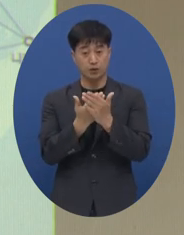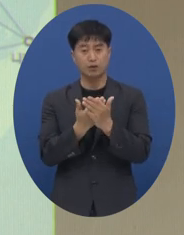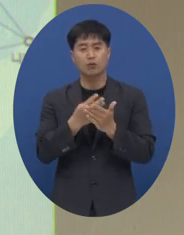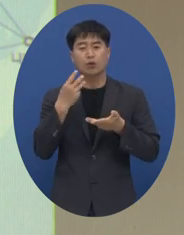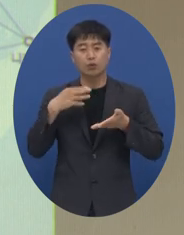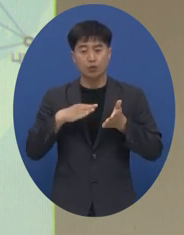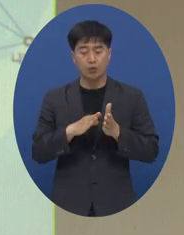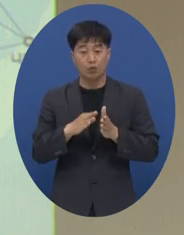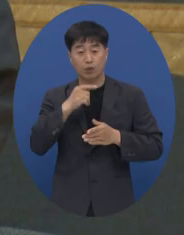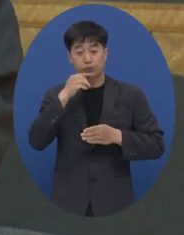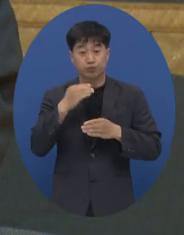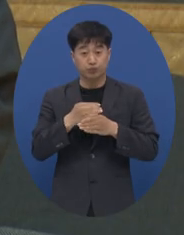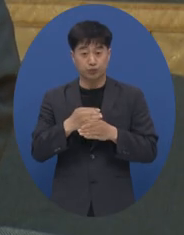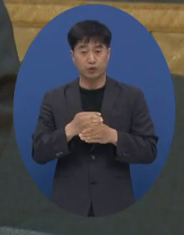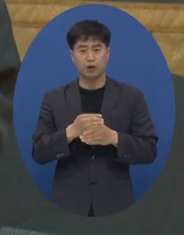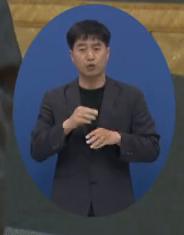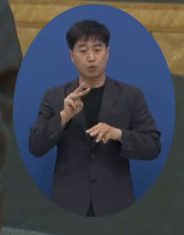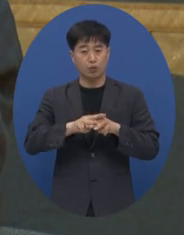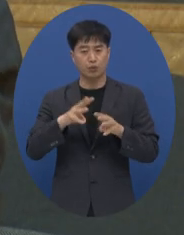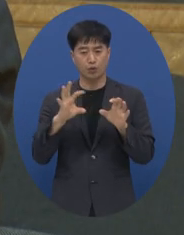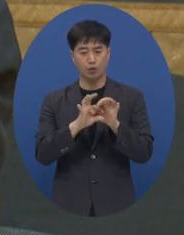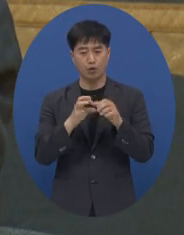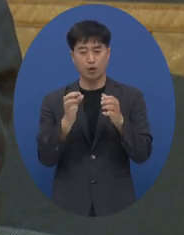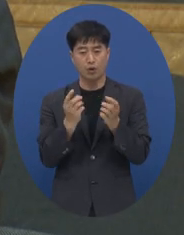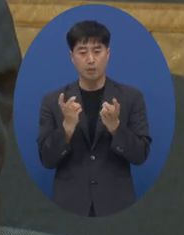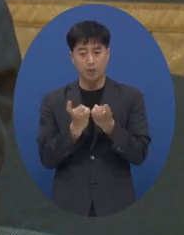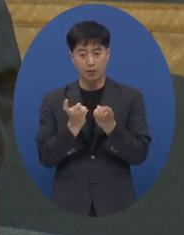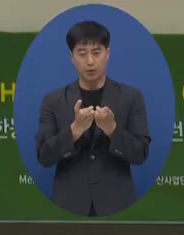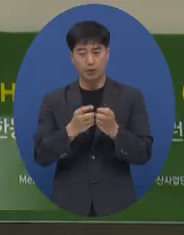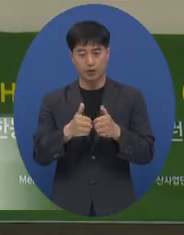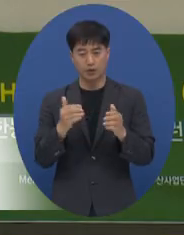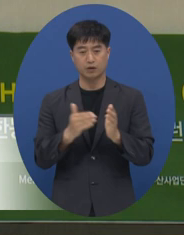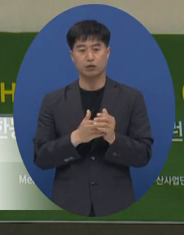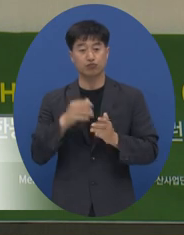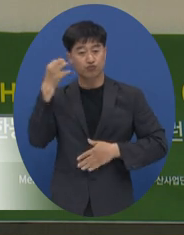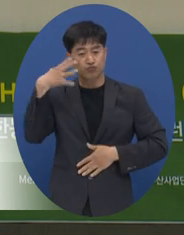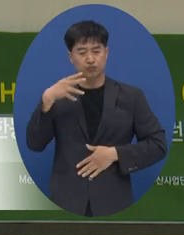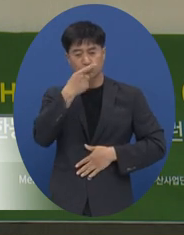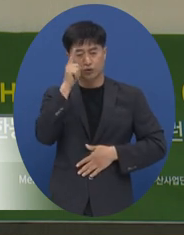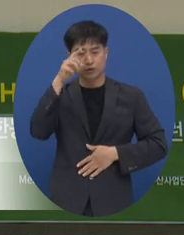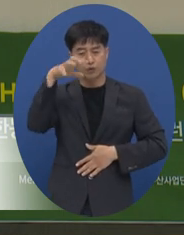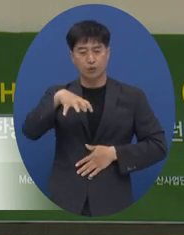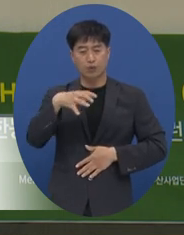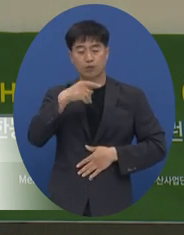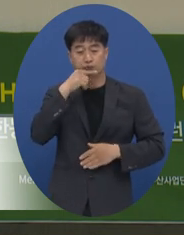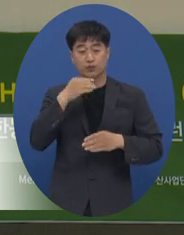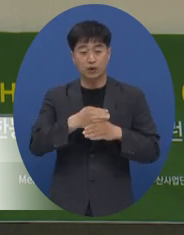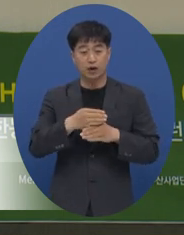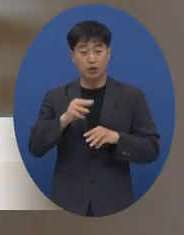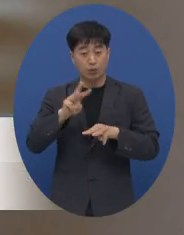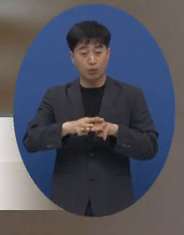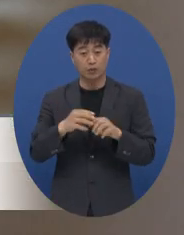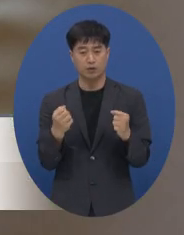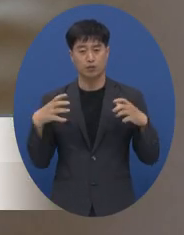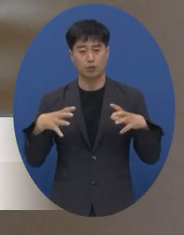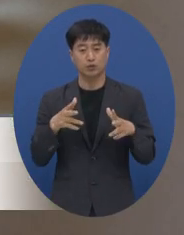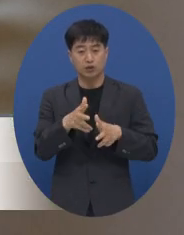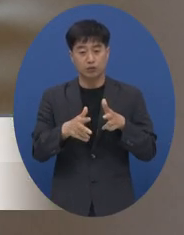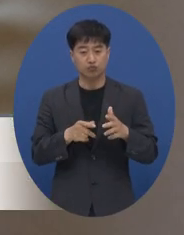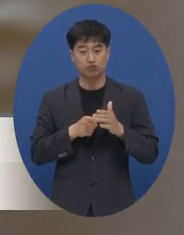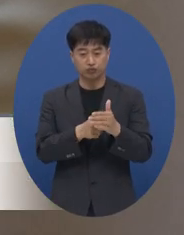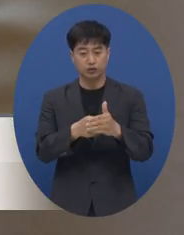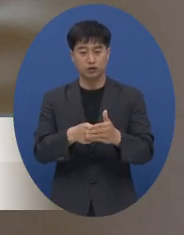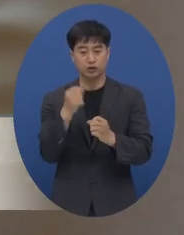경기도와 북한의 농업을 연계할 수 있는 방안이 논의됐습니다. 또 중국과 러시아에서 북한과 농업협력 사업